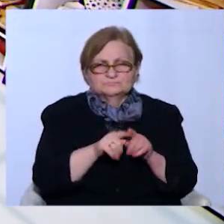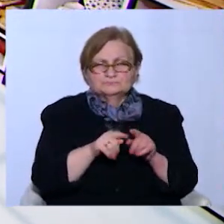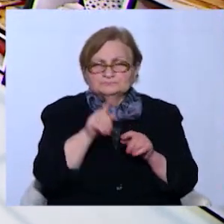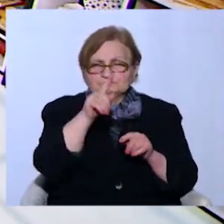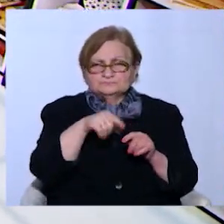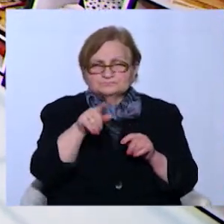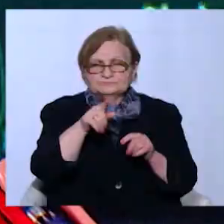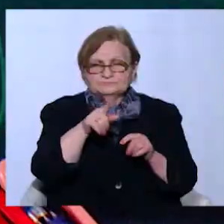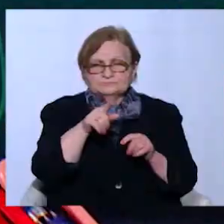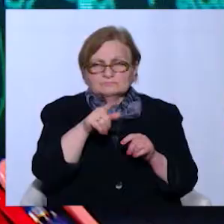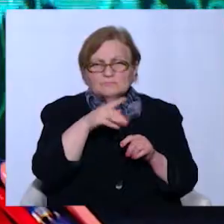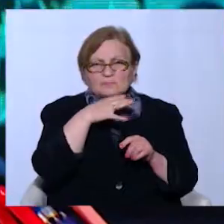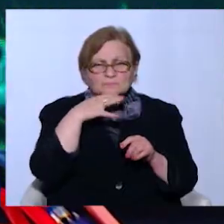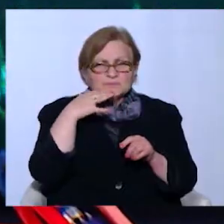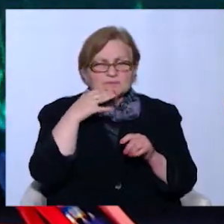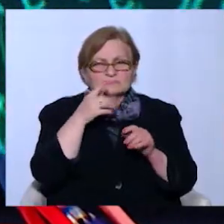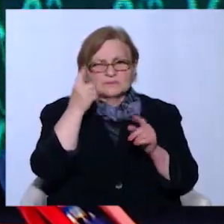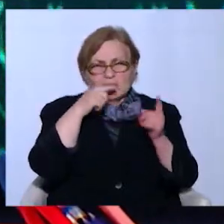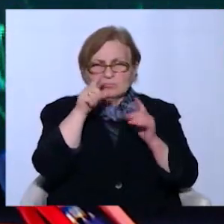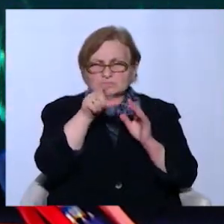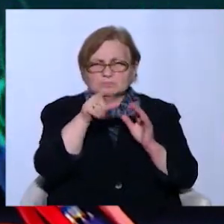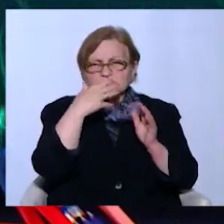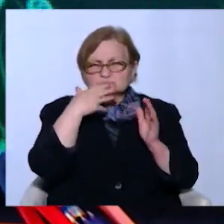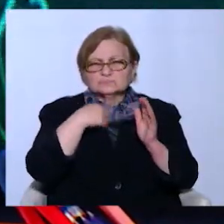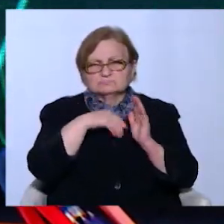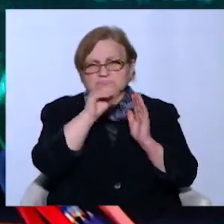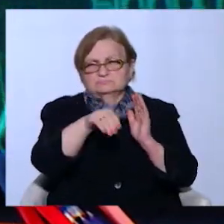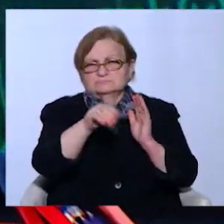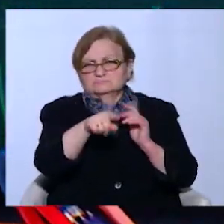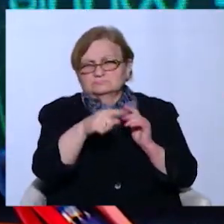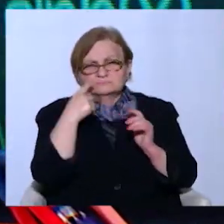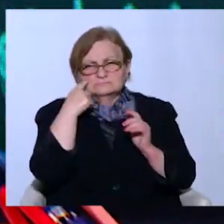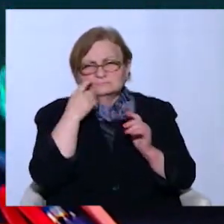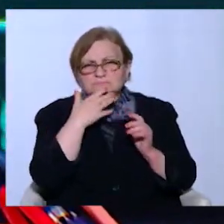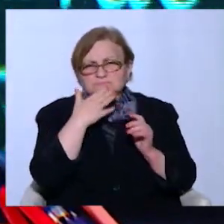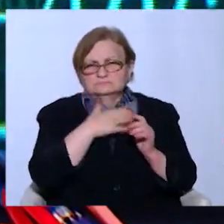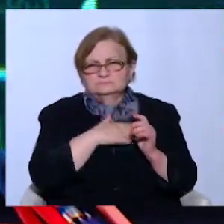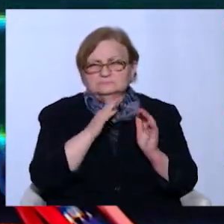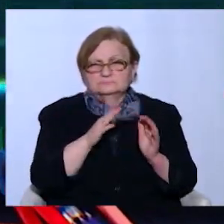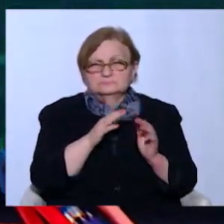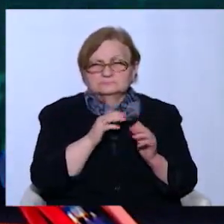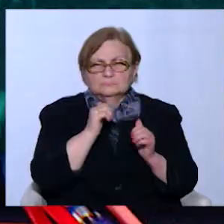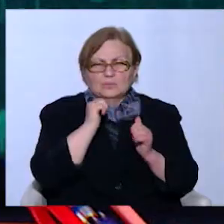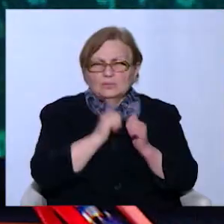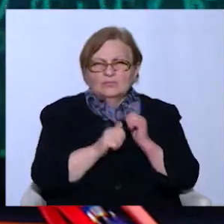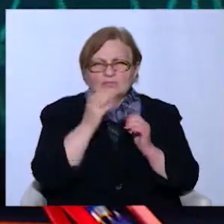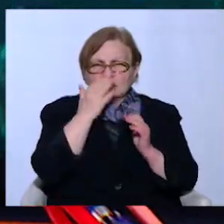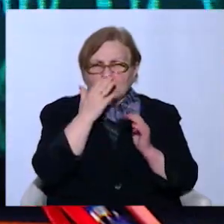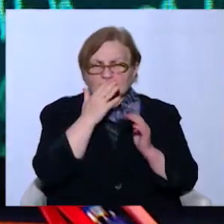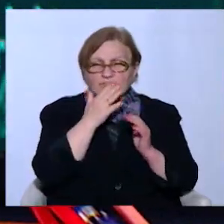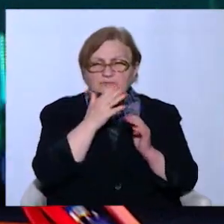ძალიან ბევრ ამოცანაში შემხვედრია, თითქმის ყოველ მეორე გაკვეთილზე